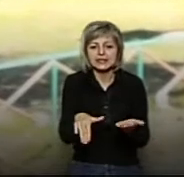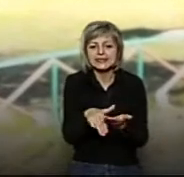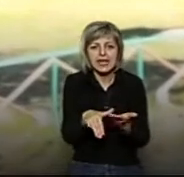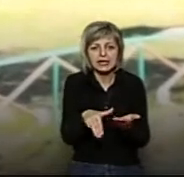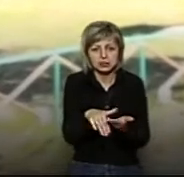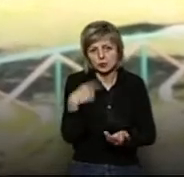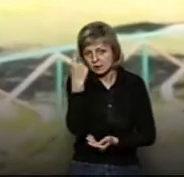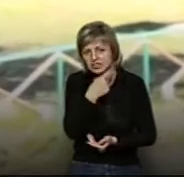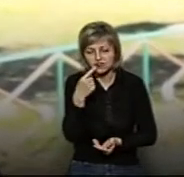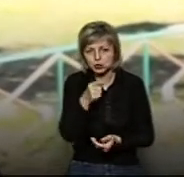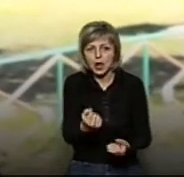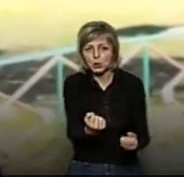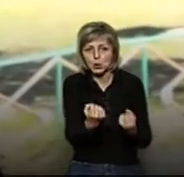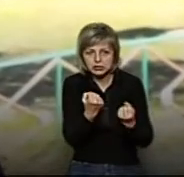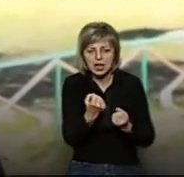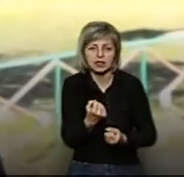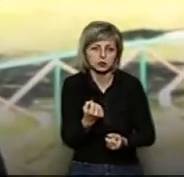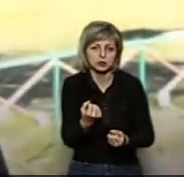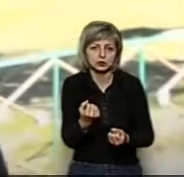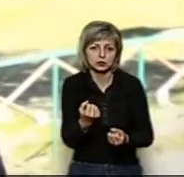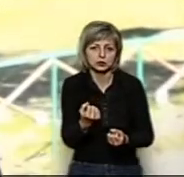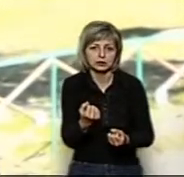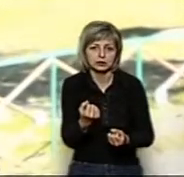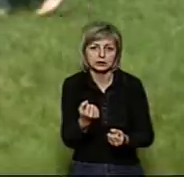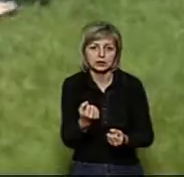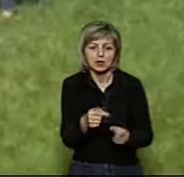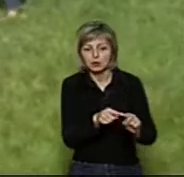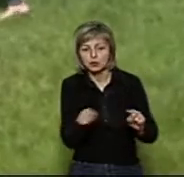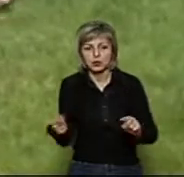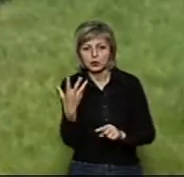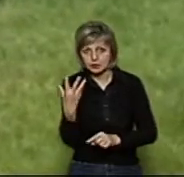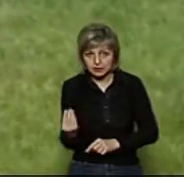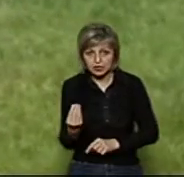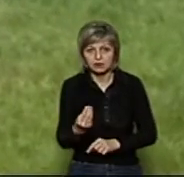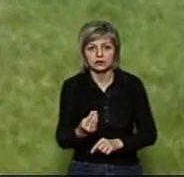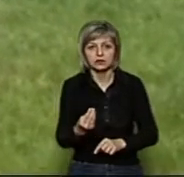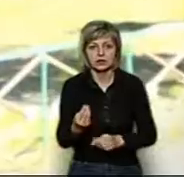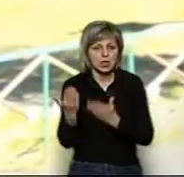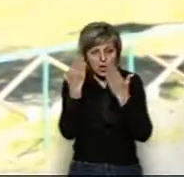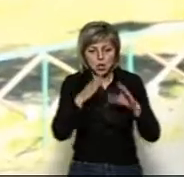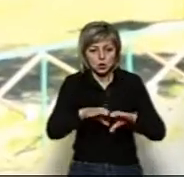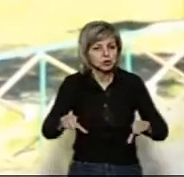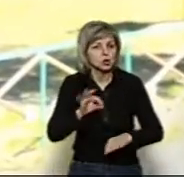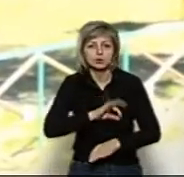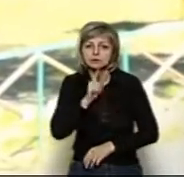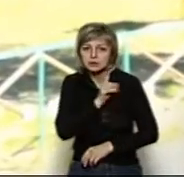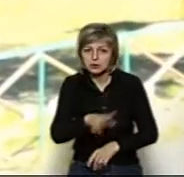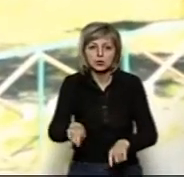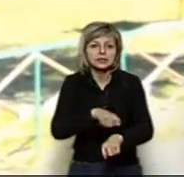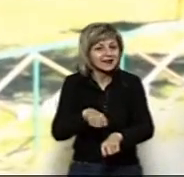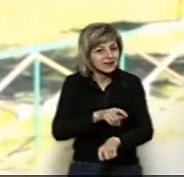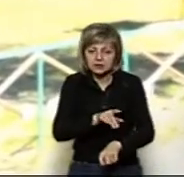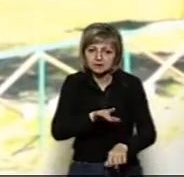індивідуального захисту на 5 днів. Рушники ми не використовуватимемо із